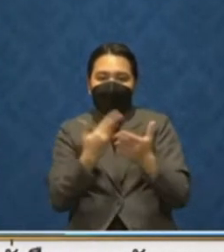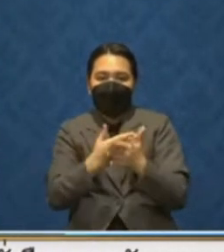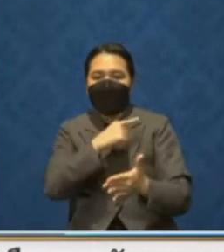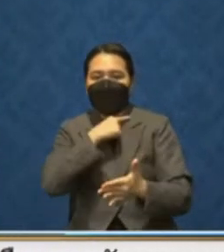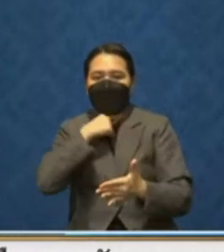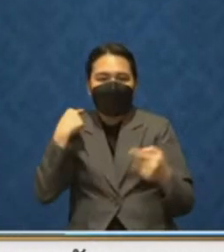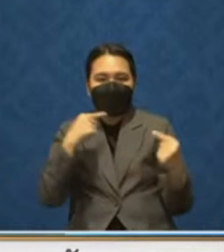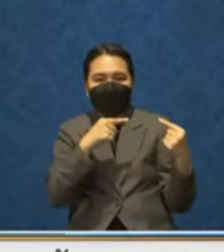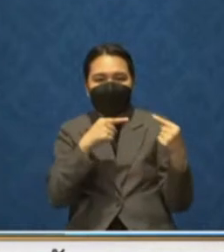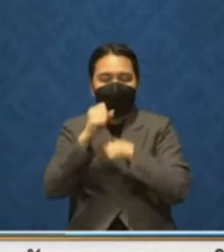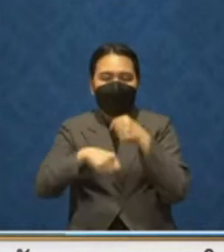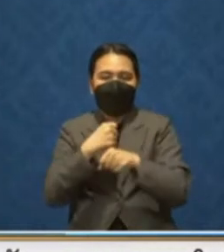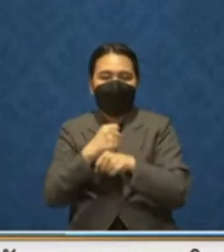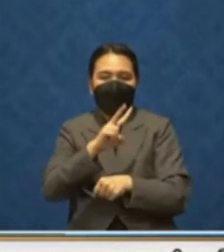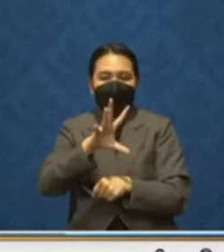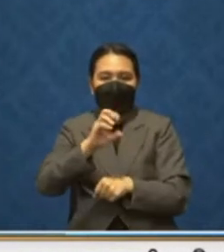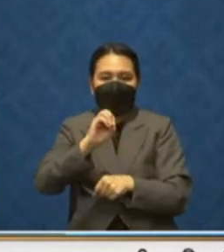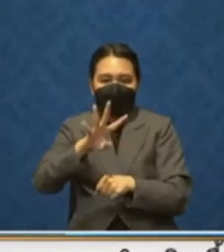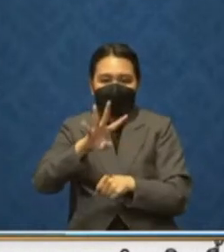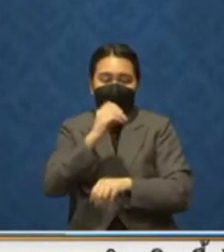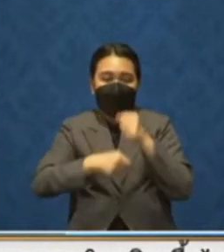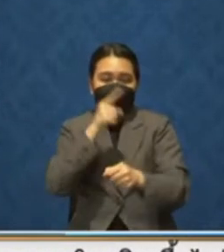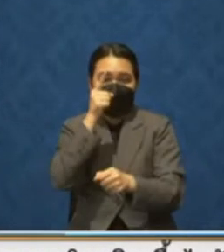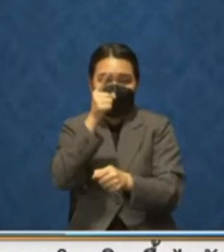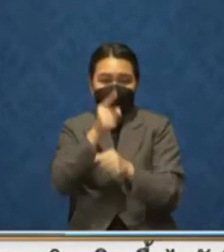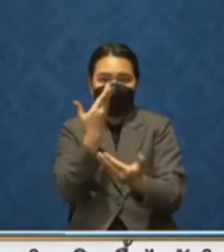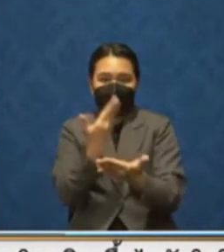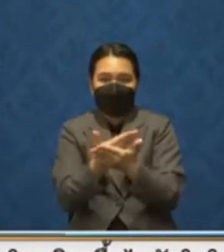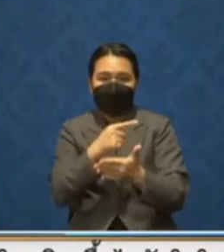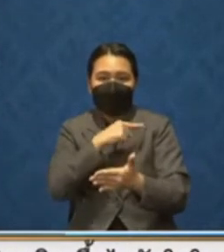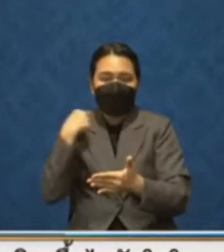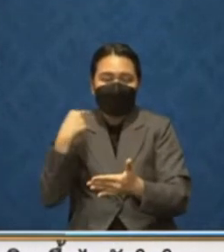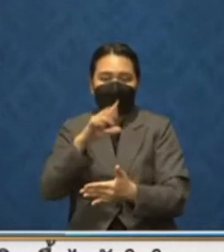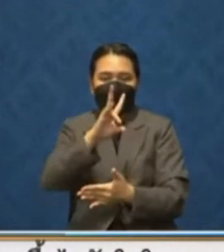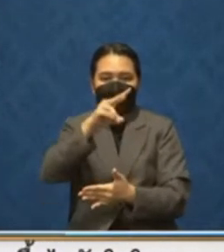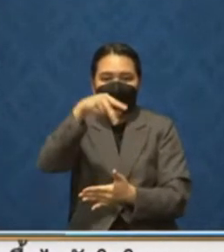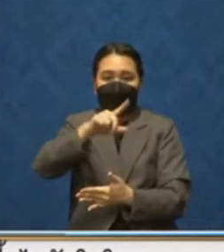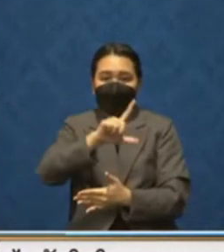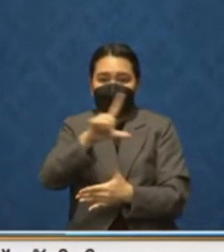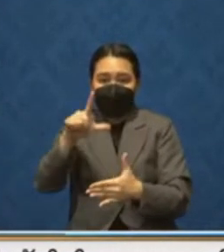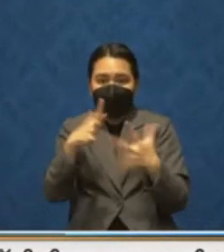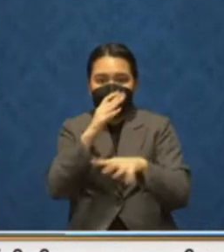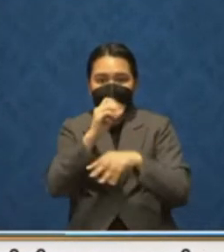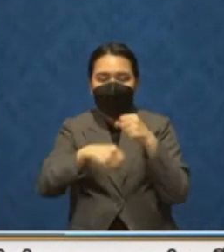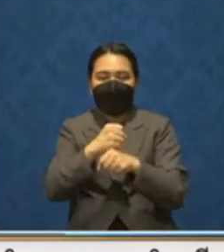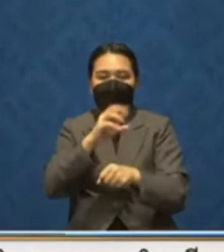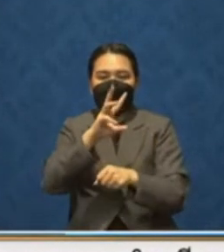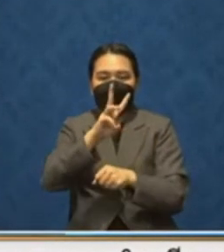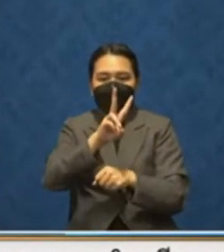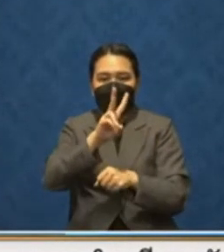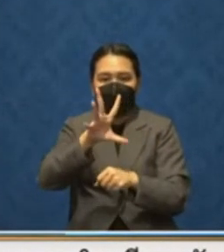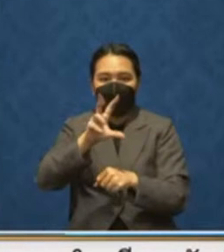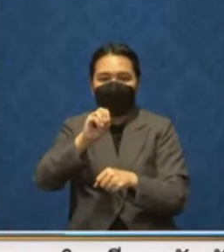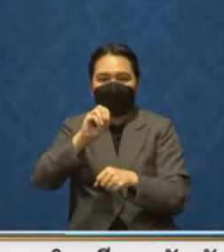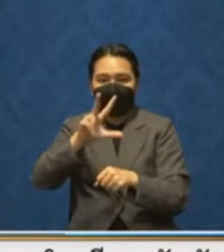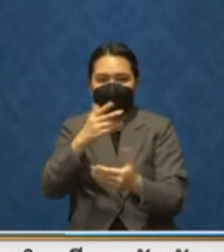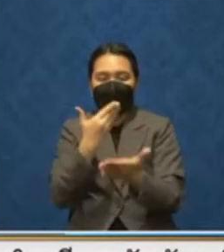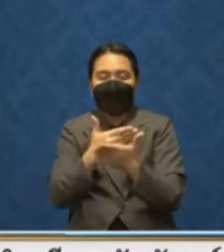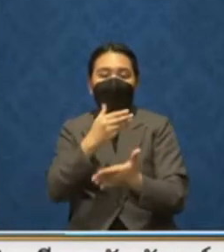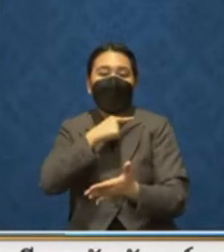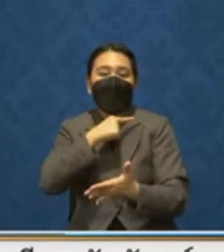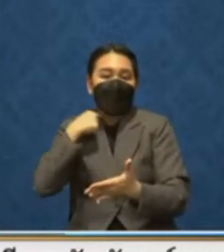สิบสี่เฉลี่ยปีละกว่า 7พันล้านบาทจะทำให้ต้อง 2503มีภาระหนี้สินกว่า 3แสนล้านบาท